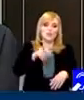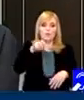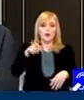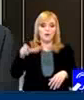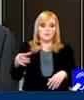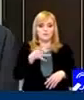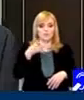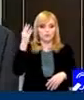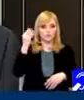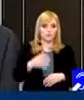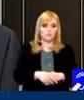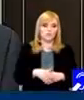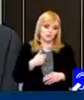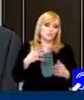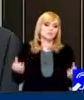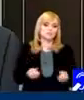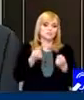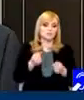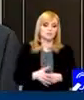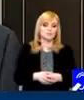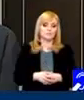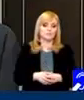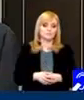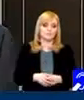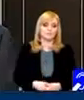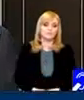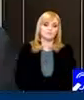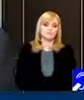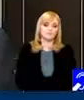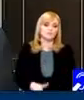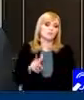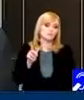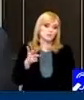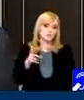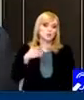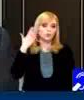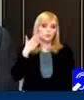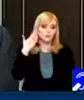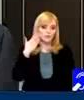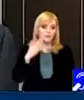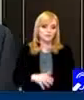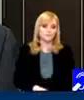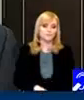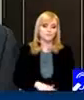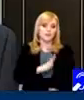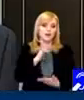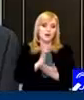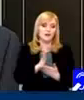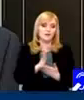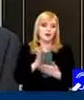cetățenii Republicii Moldova, basarabenii, pentru că România are